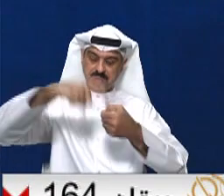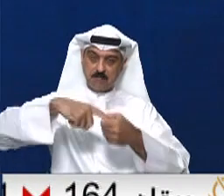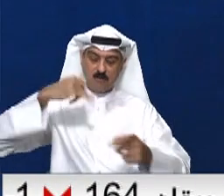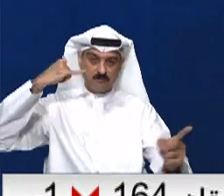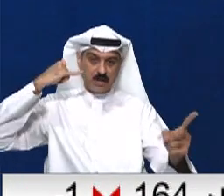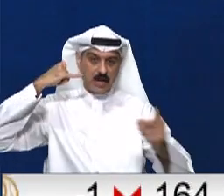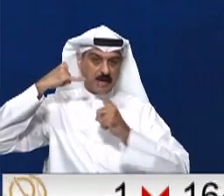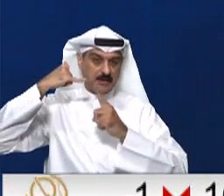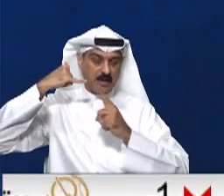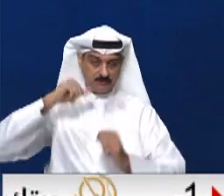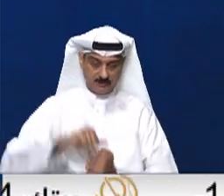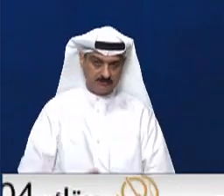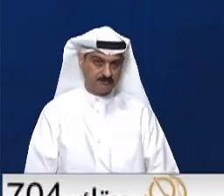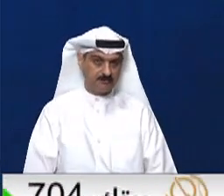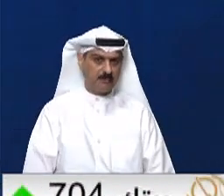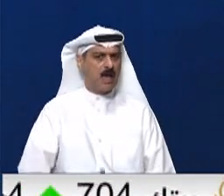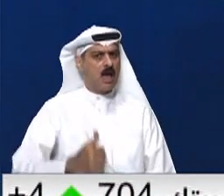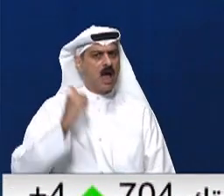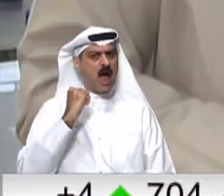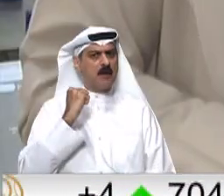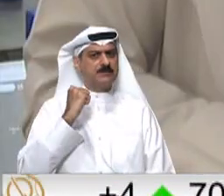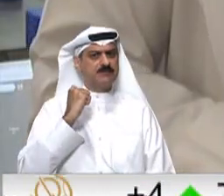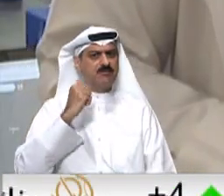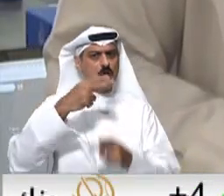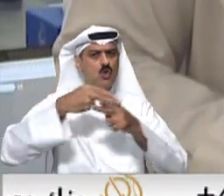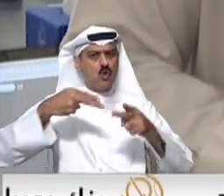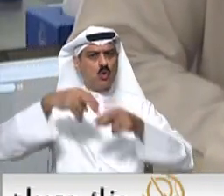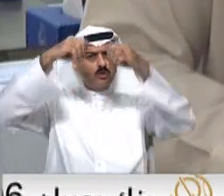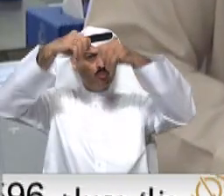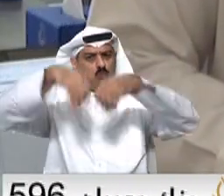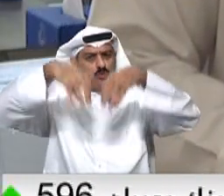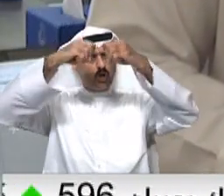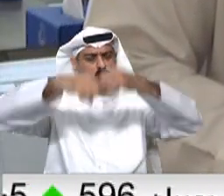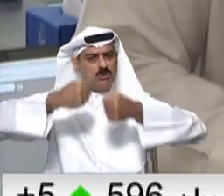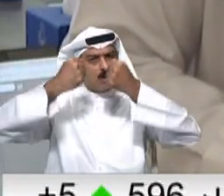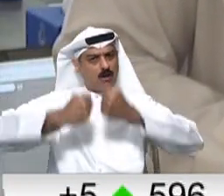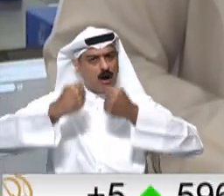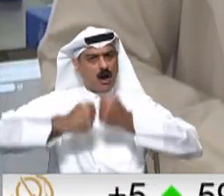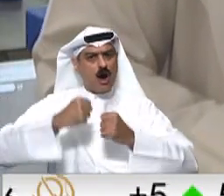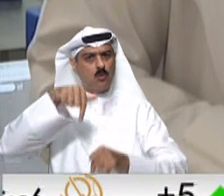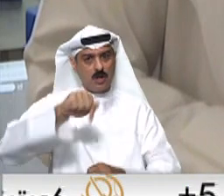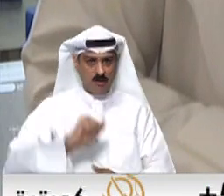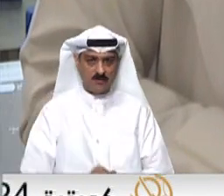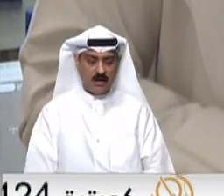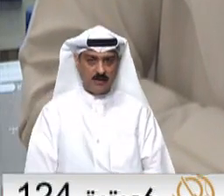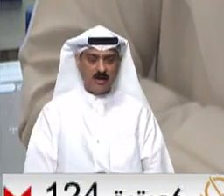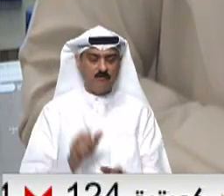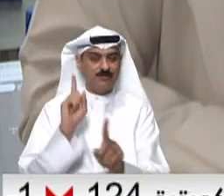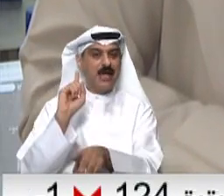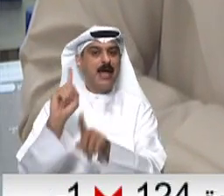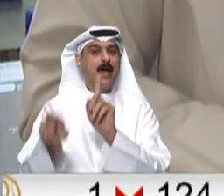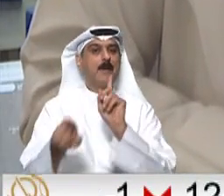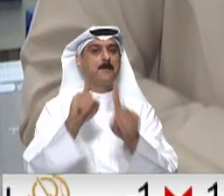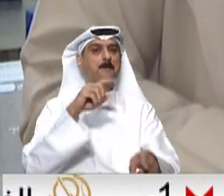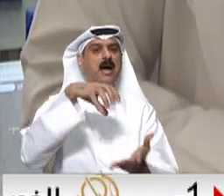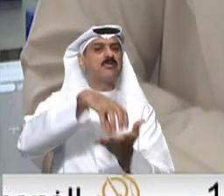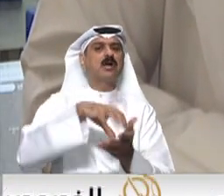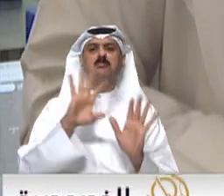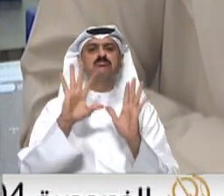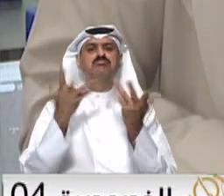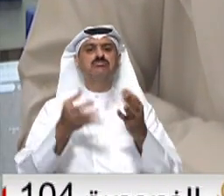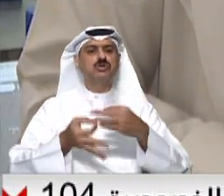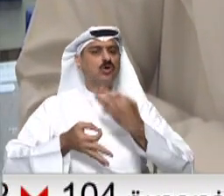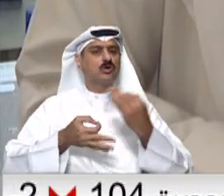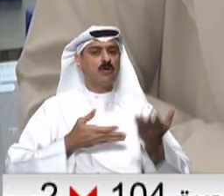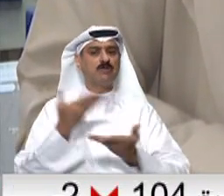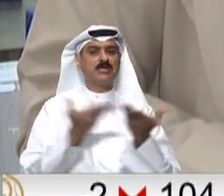فهد، بالأمس يعني تعرضت البلاد لأمطار غزيرة في بعض المناطق، فحدثنا عن